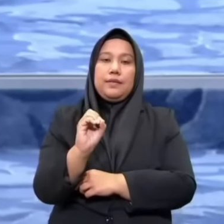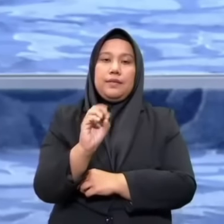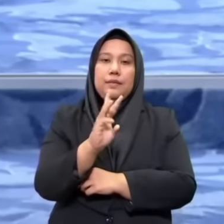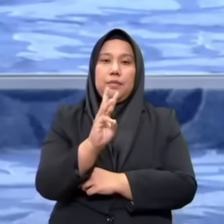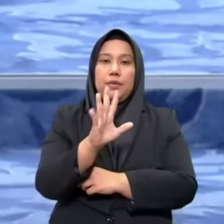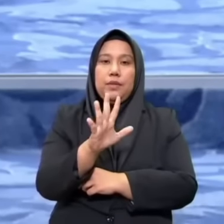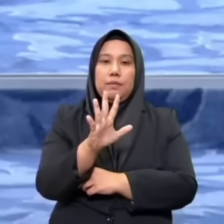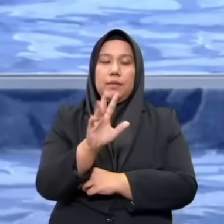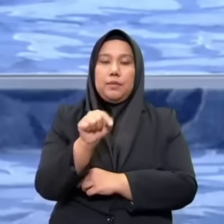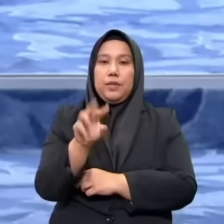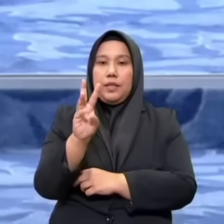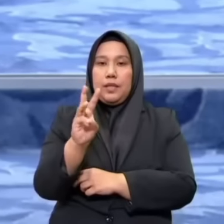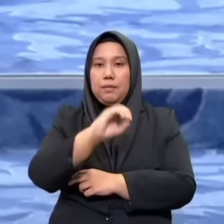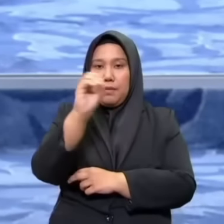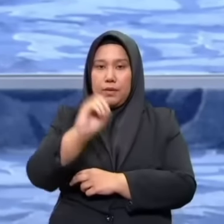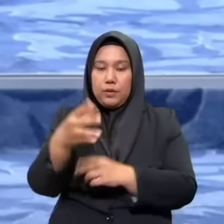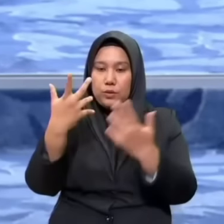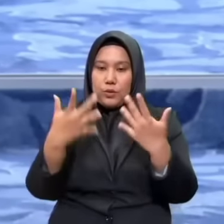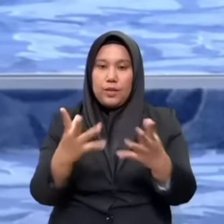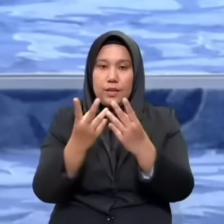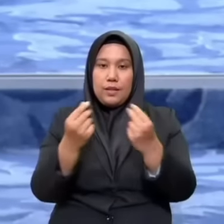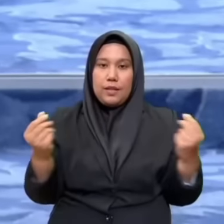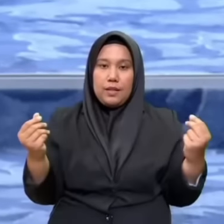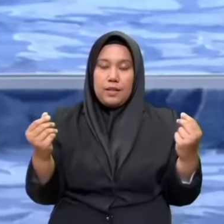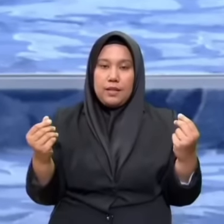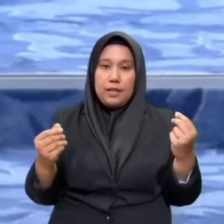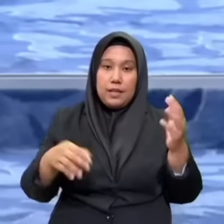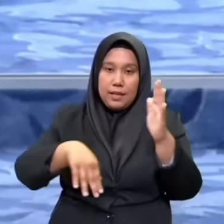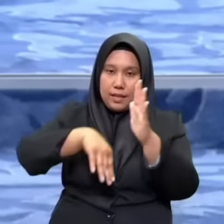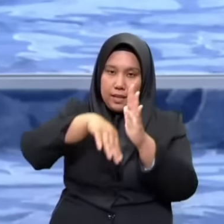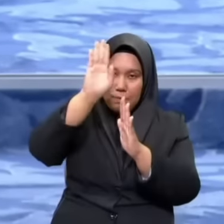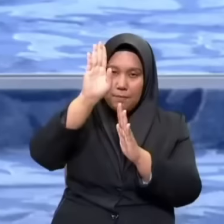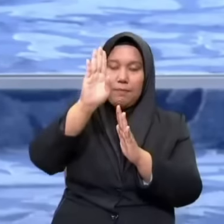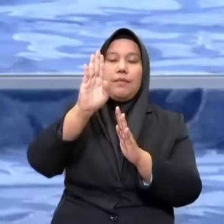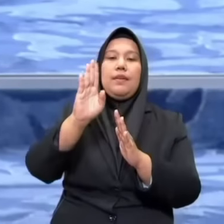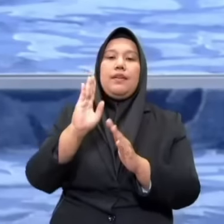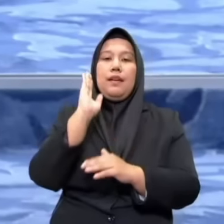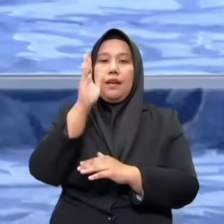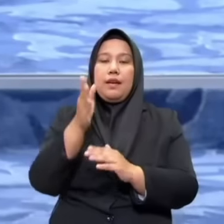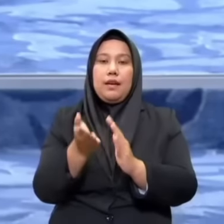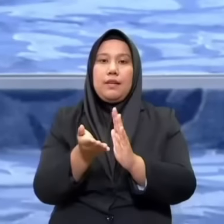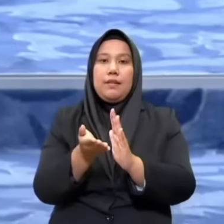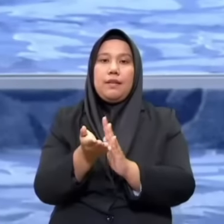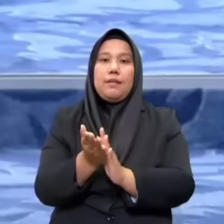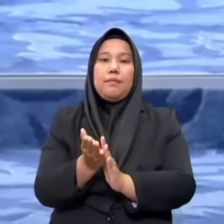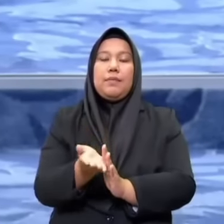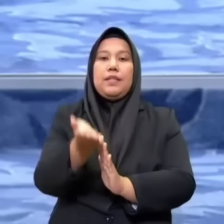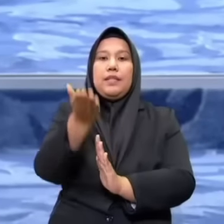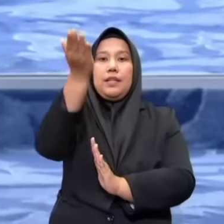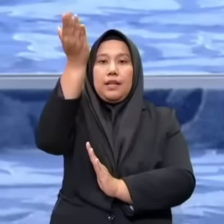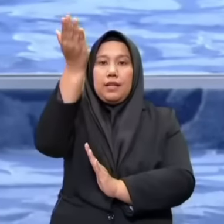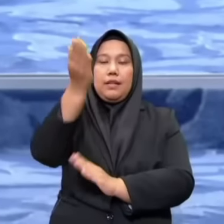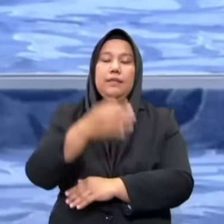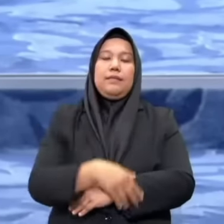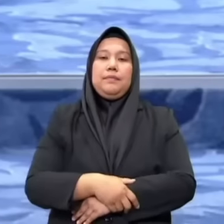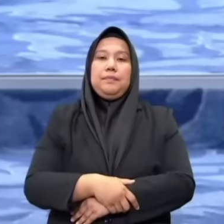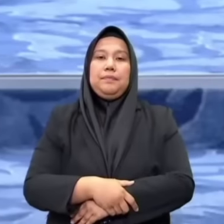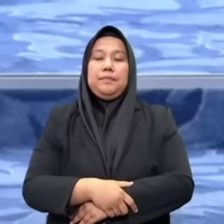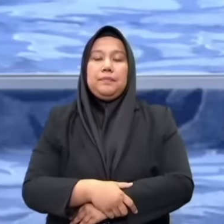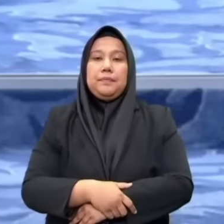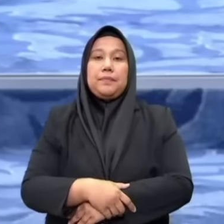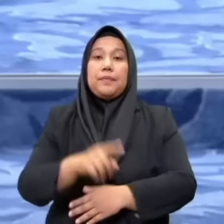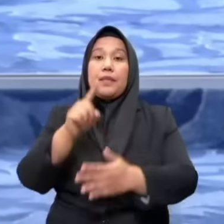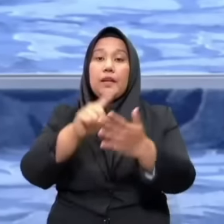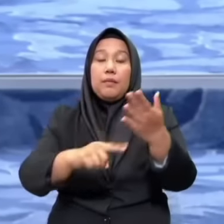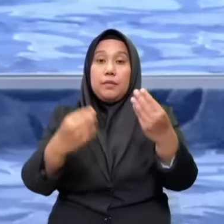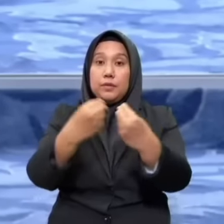65.6% telah diselesaikan. Jadi bakinya akan kita tingkatkan. Ya. Yang kedua, sebelum saya jawab soalan kedua, ialah